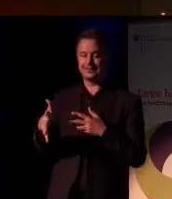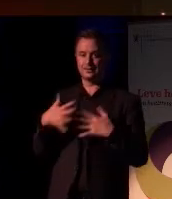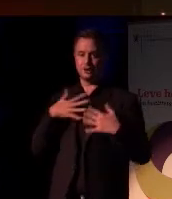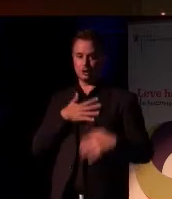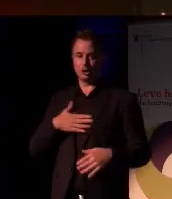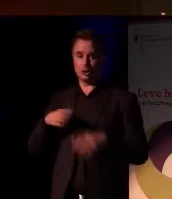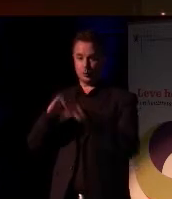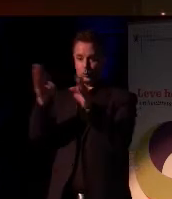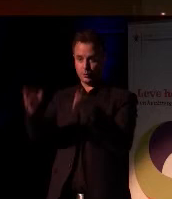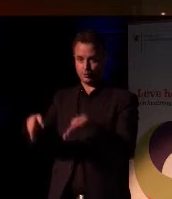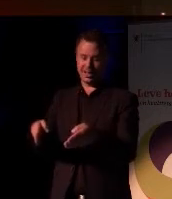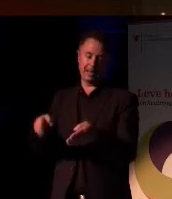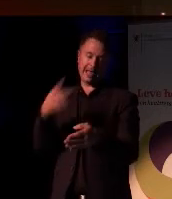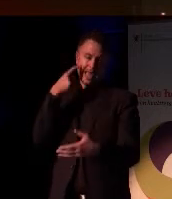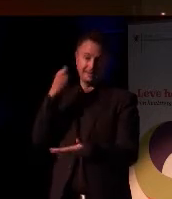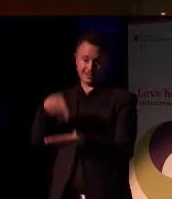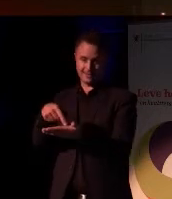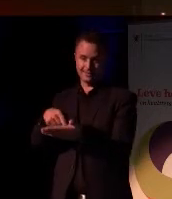beste tilbudet.